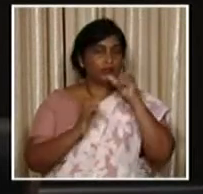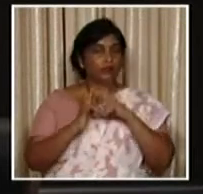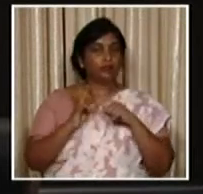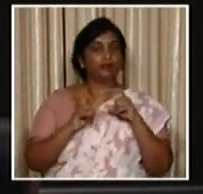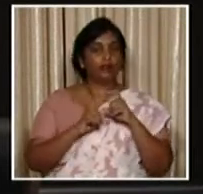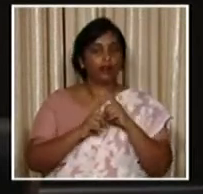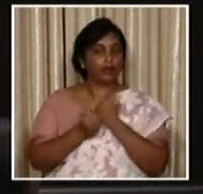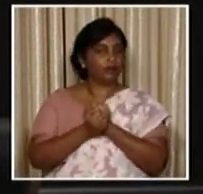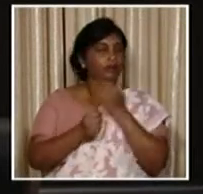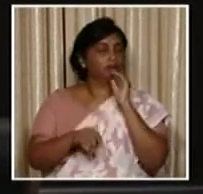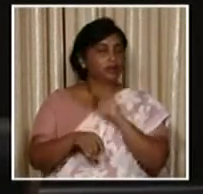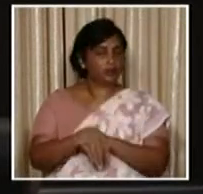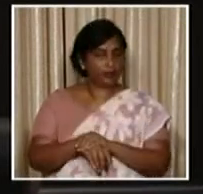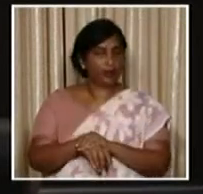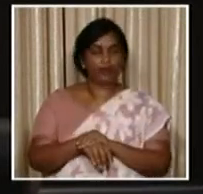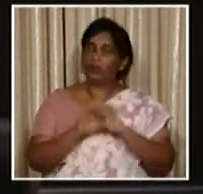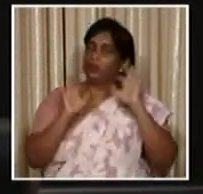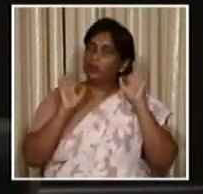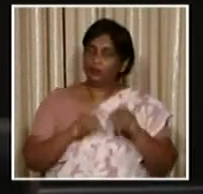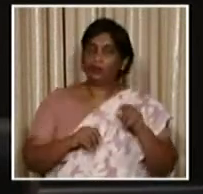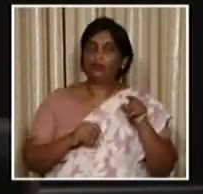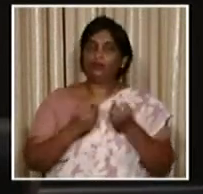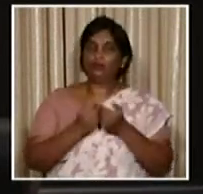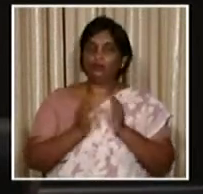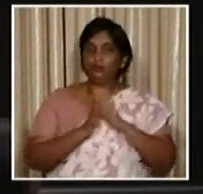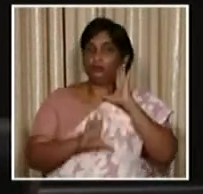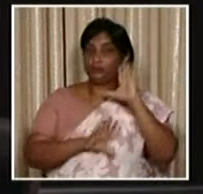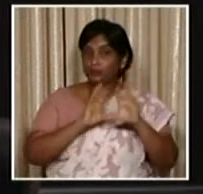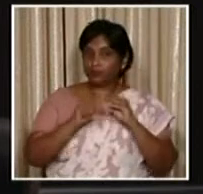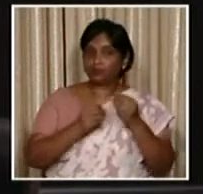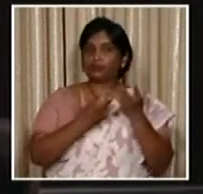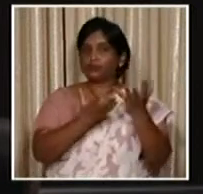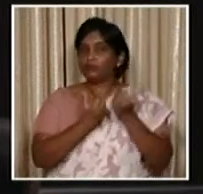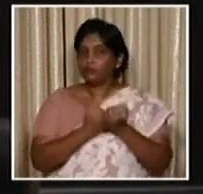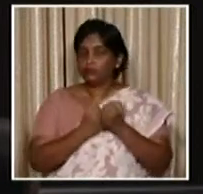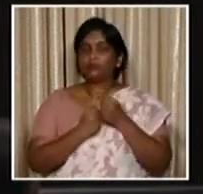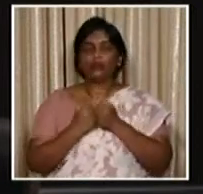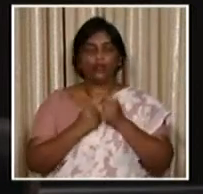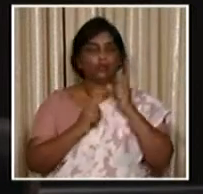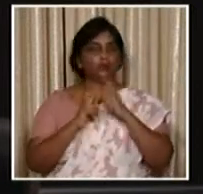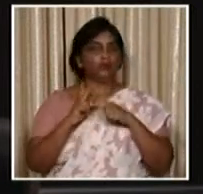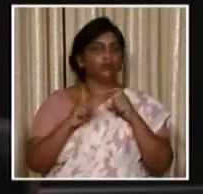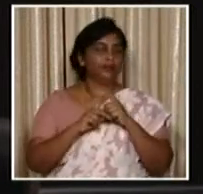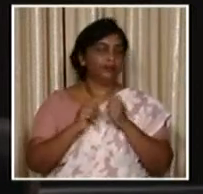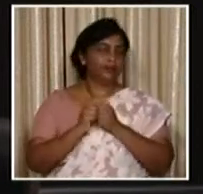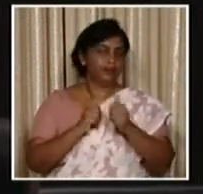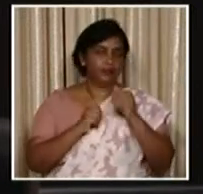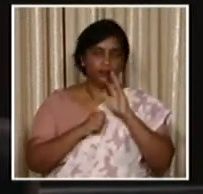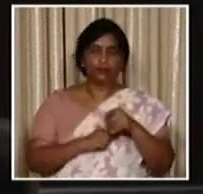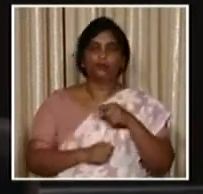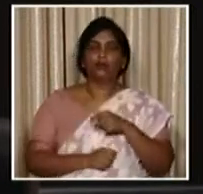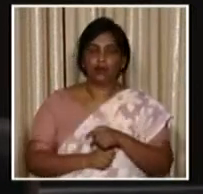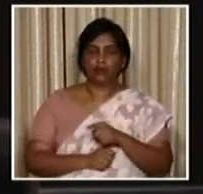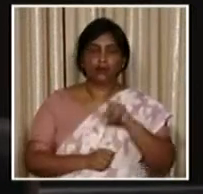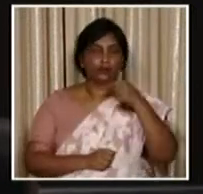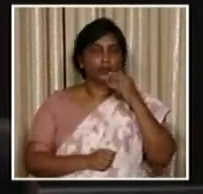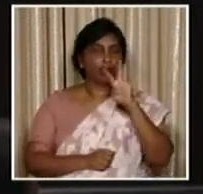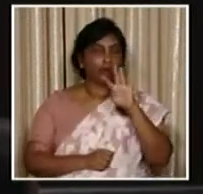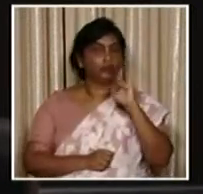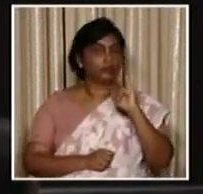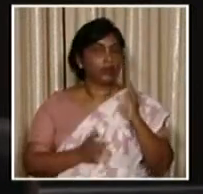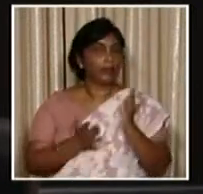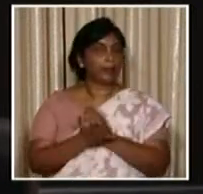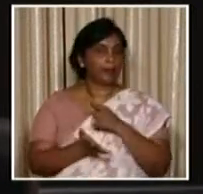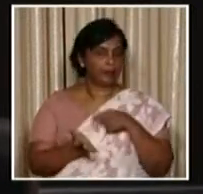මොහිදීන් අත්අඩංගුවට ගන්නේ නැතුව තමුන්ගේ තොරතුරු ලබා ගැනීම සඳහා CID එක කටයුතු කරනවා කියන එක 146